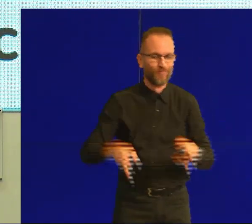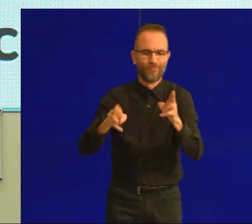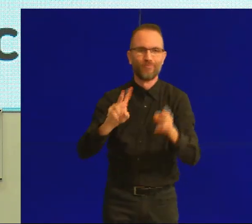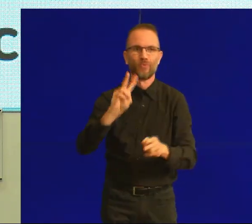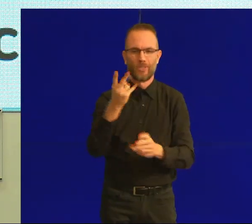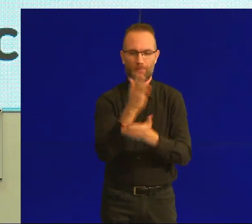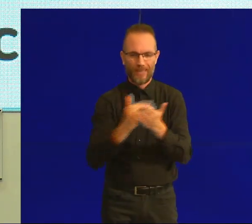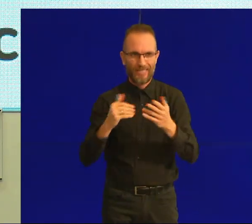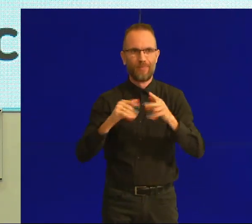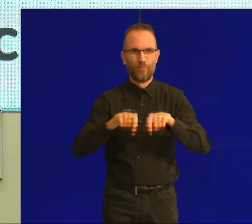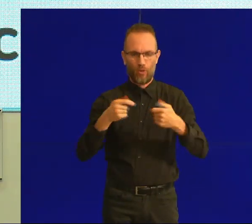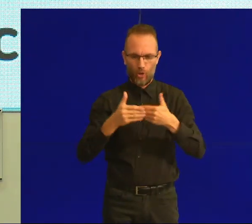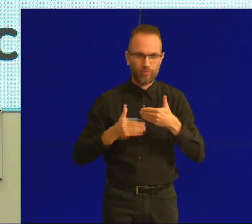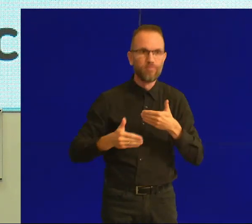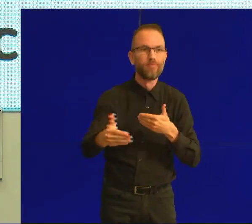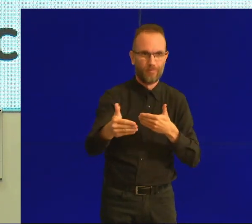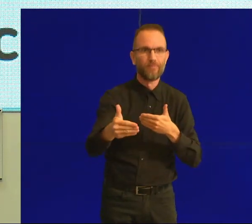merci